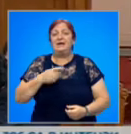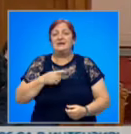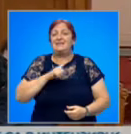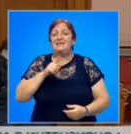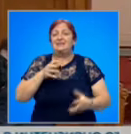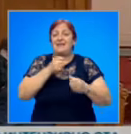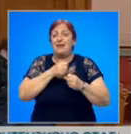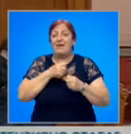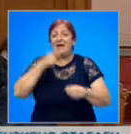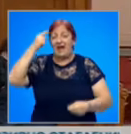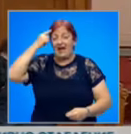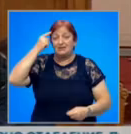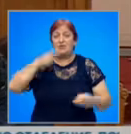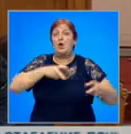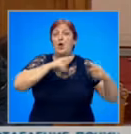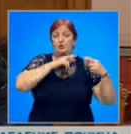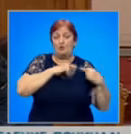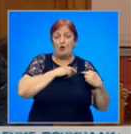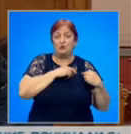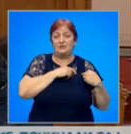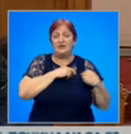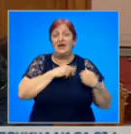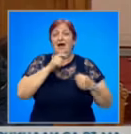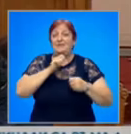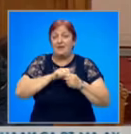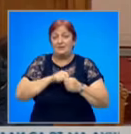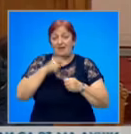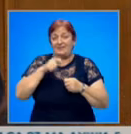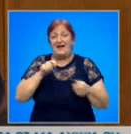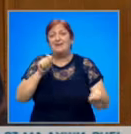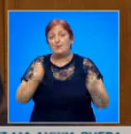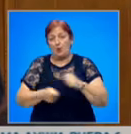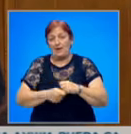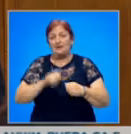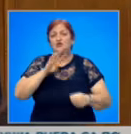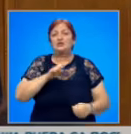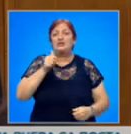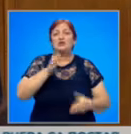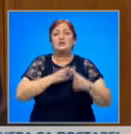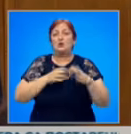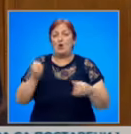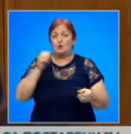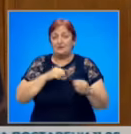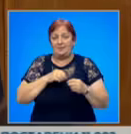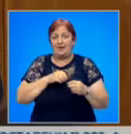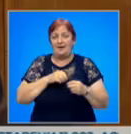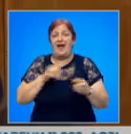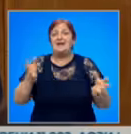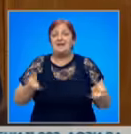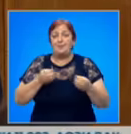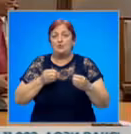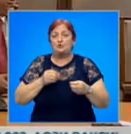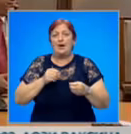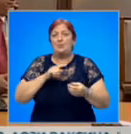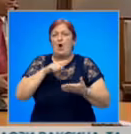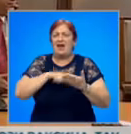се намери разум и отговорност да направи тази промяна. 46-то Народно събрание започна по